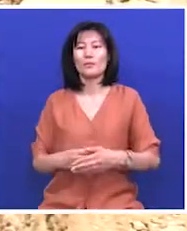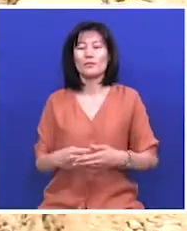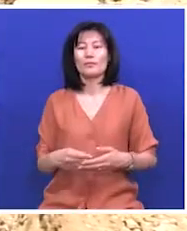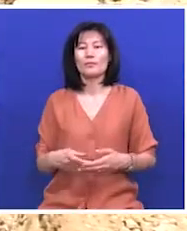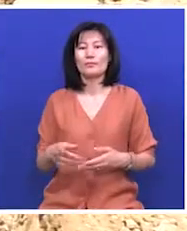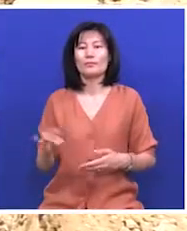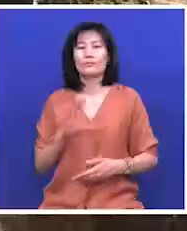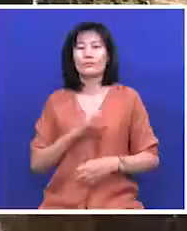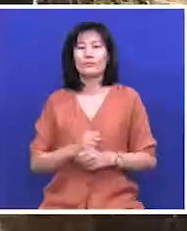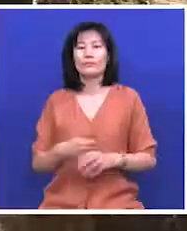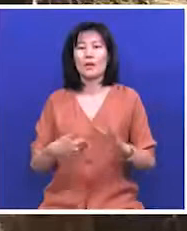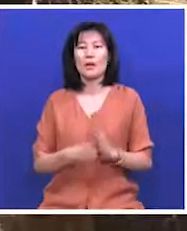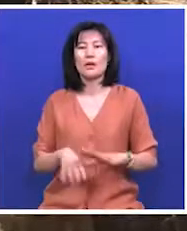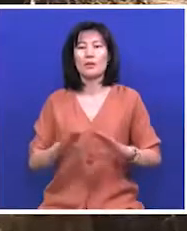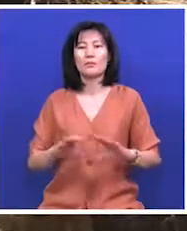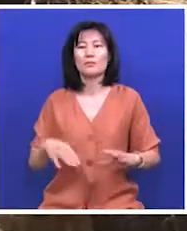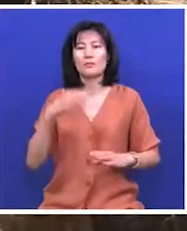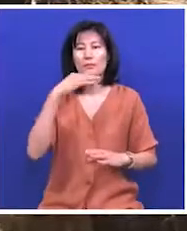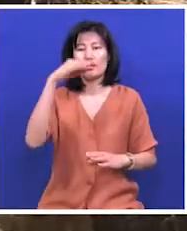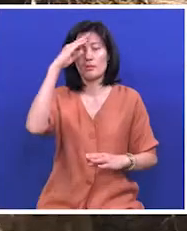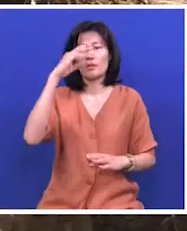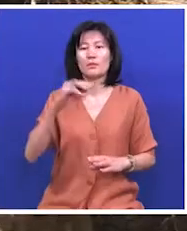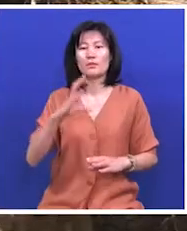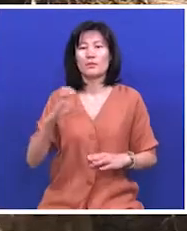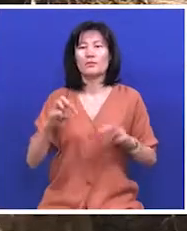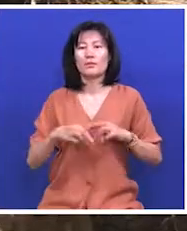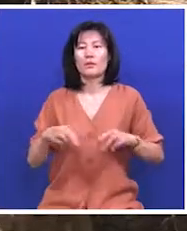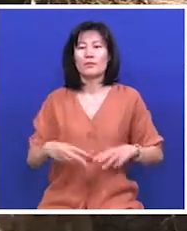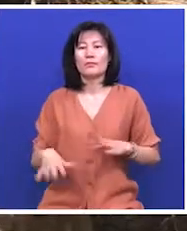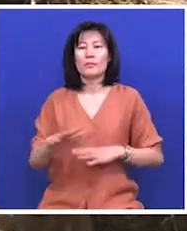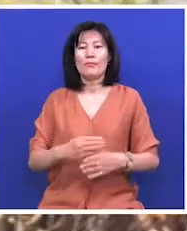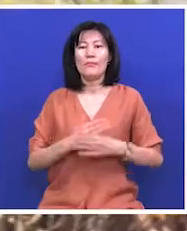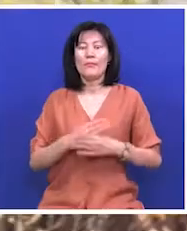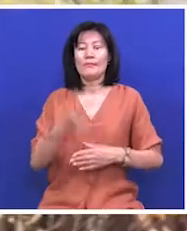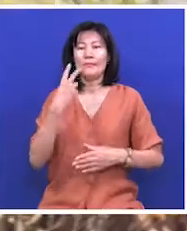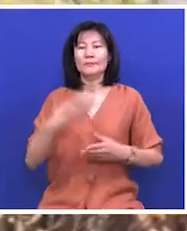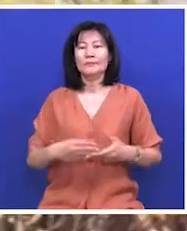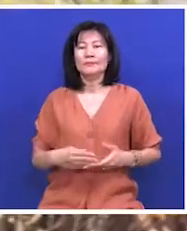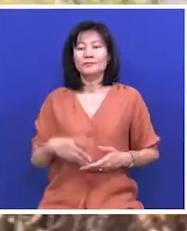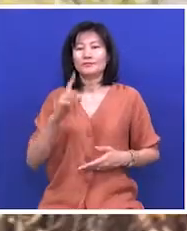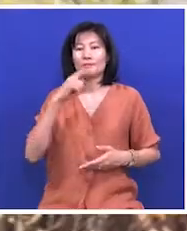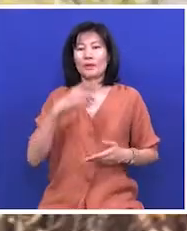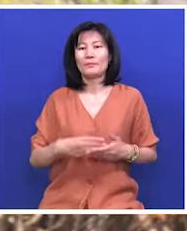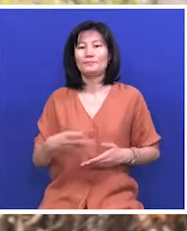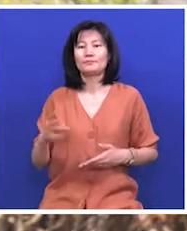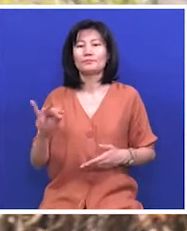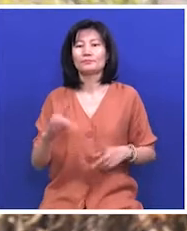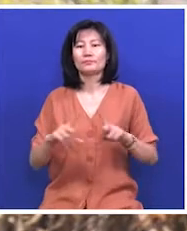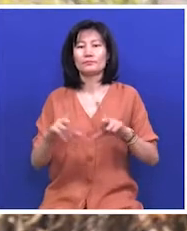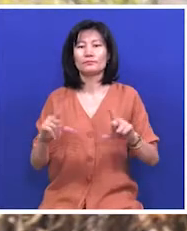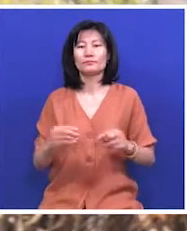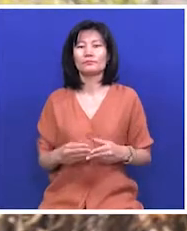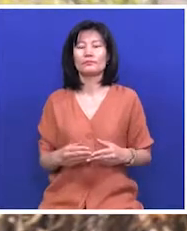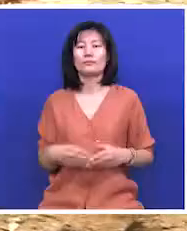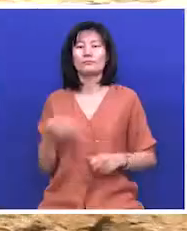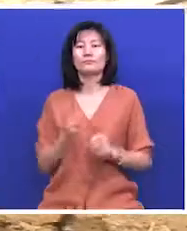толығымен жарамсыз күйге түсіпті. Алты баланың әкесі төтенше жағдай кезінде мемлекет тарапынан барлық көмек көрсетіліп жатқандығын айтады. Науаи